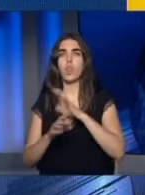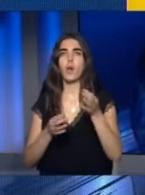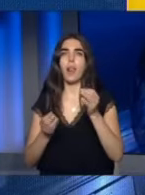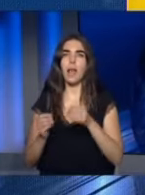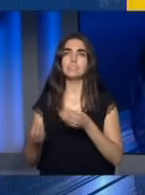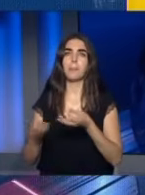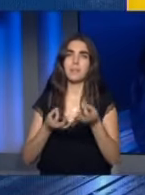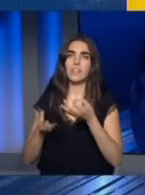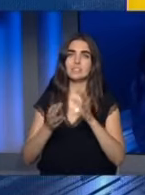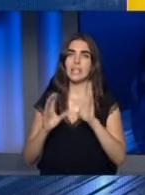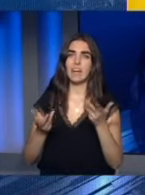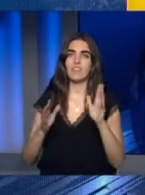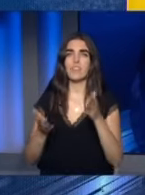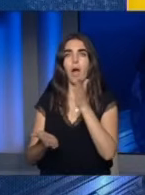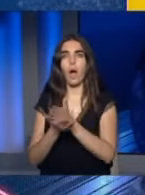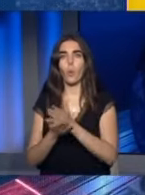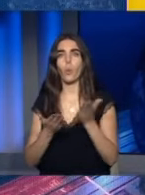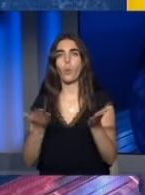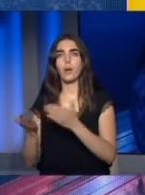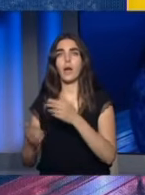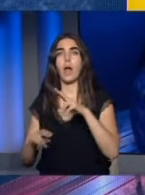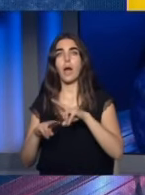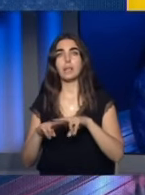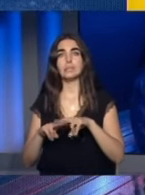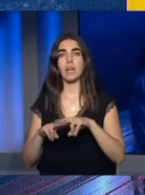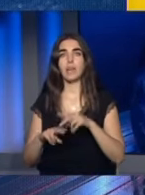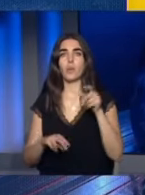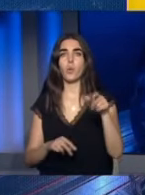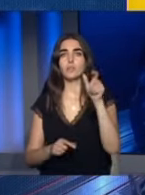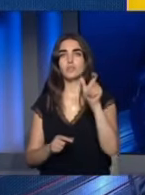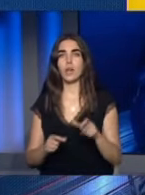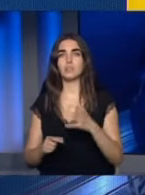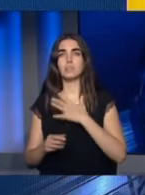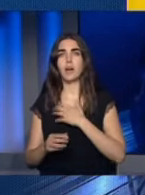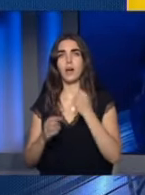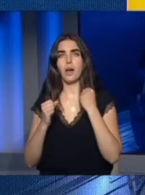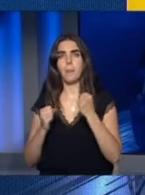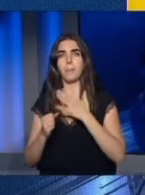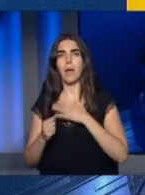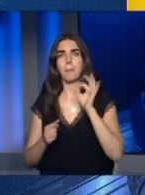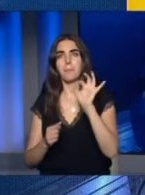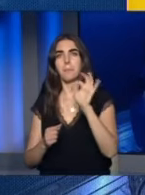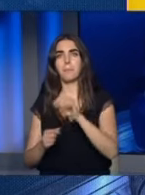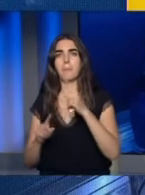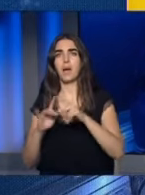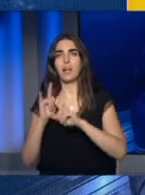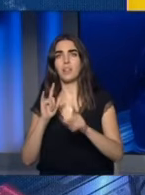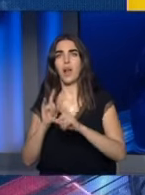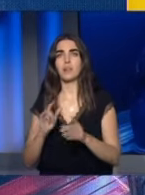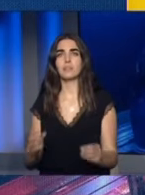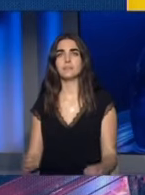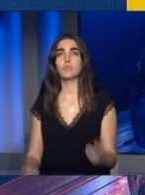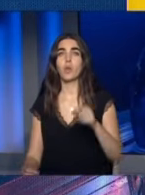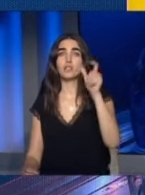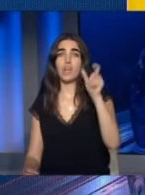كان يتبجح بها وظهرت على حقيقتها الان ان هذا العدو لا يمتلك امكان ردع ذاتي على الاطلاق واش